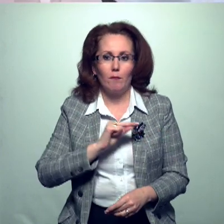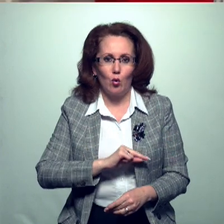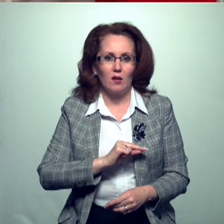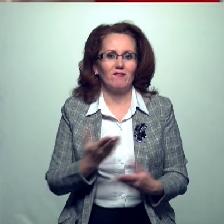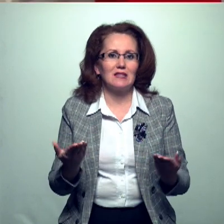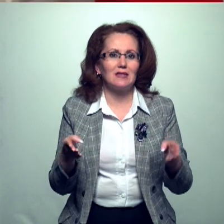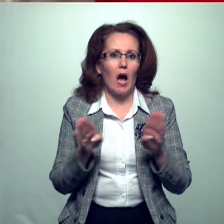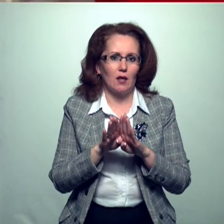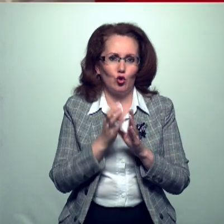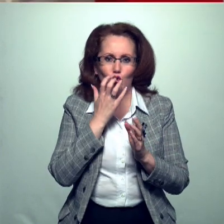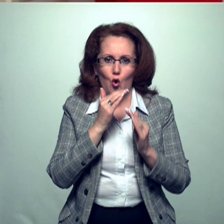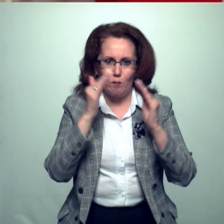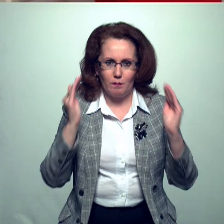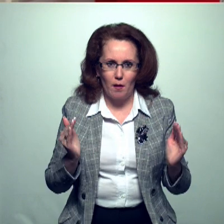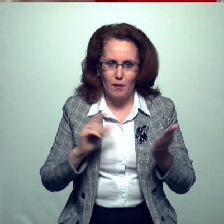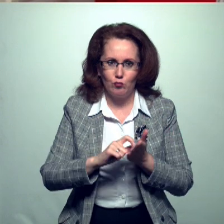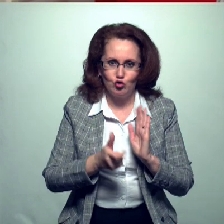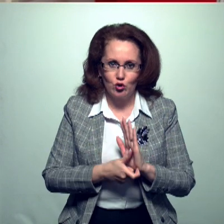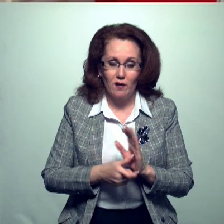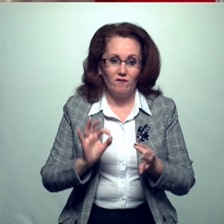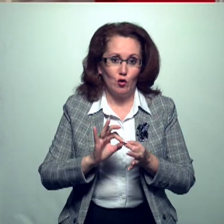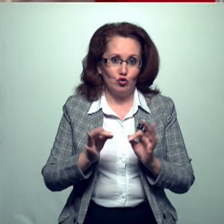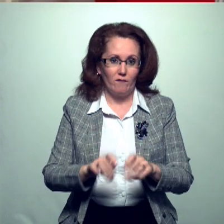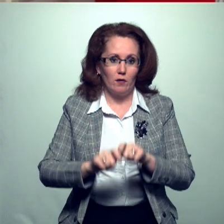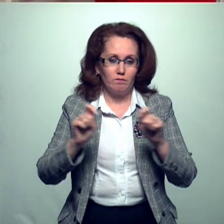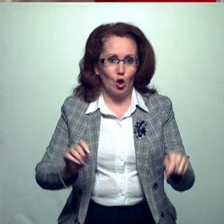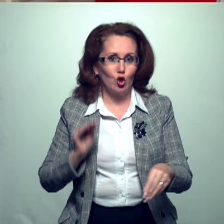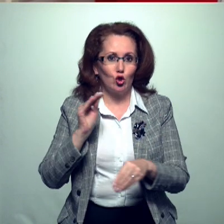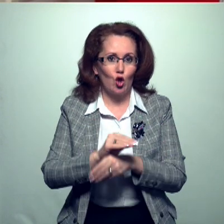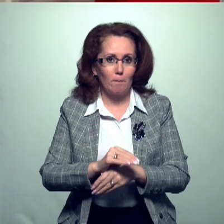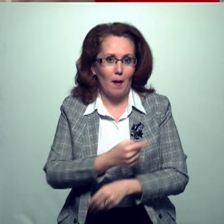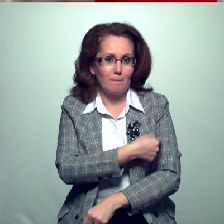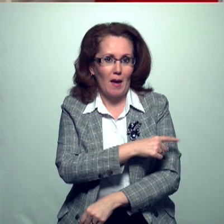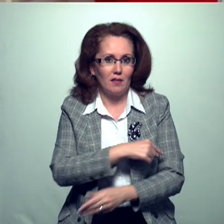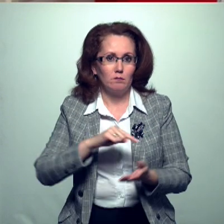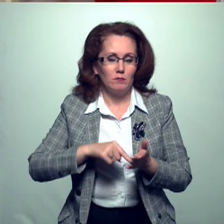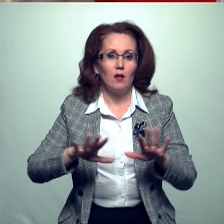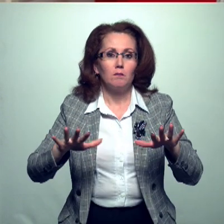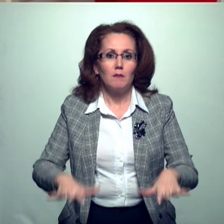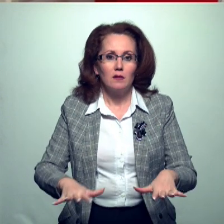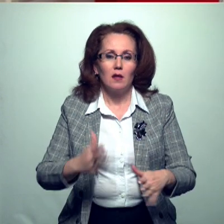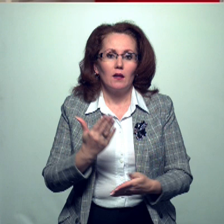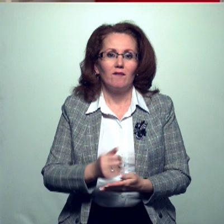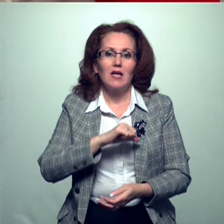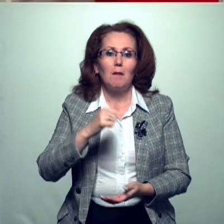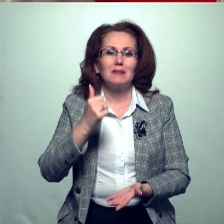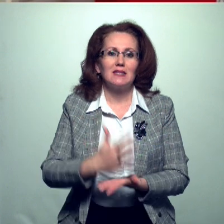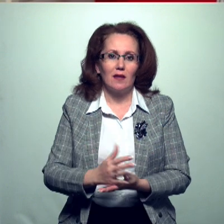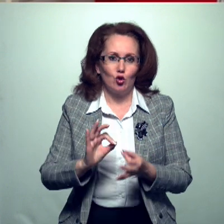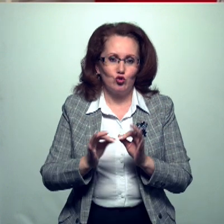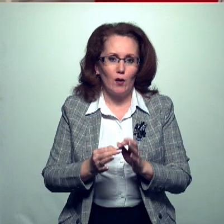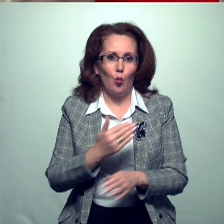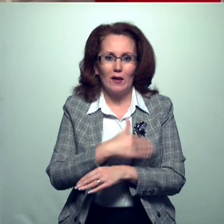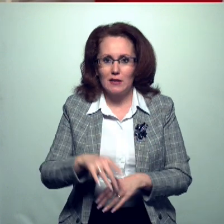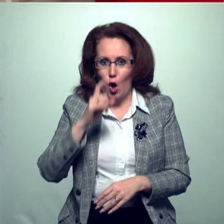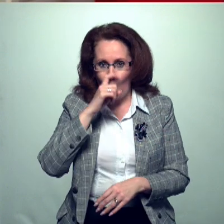открылся. В Ижевске сегодня открылся новый пункт, где можно получить вакцину от коронавирусной инфекции. Находится он в самом центре Ижевска, на